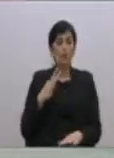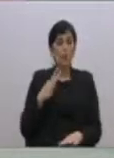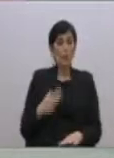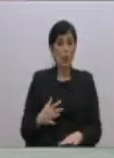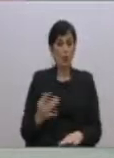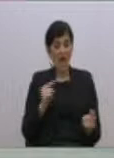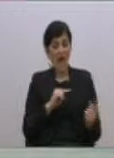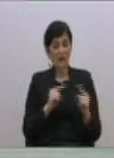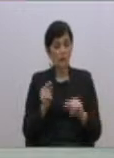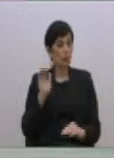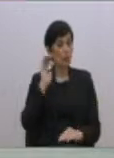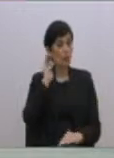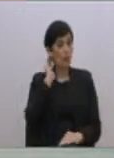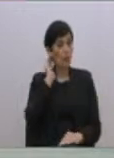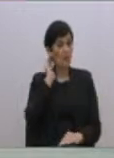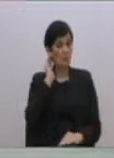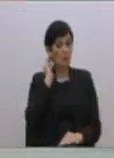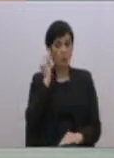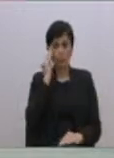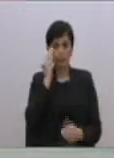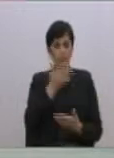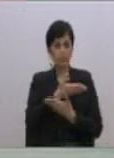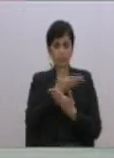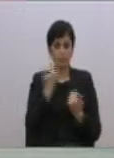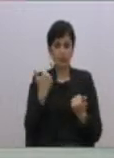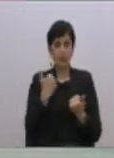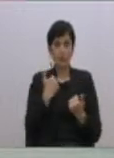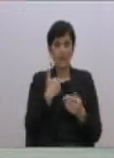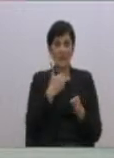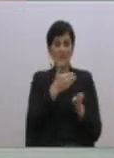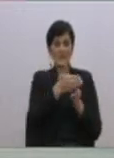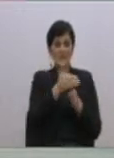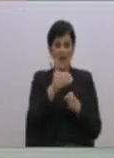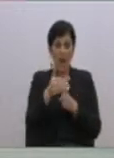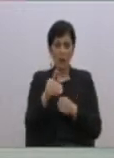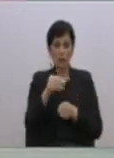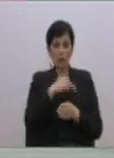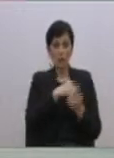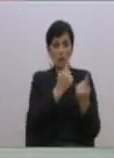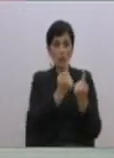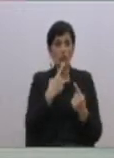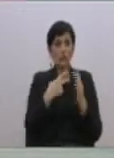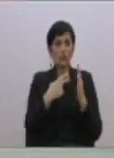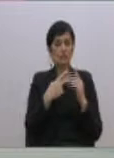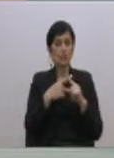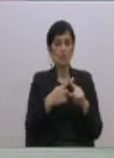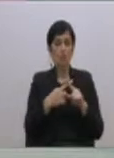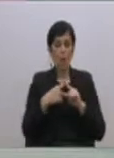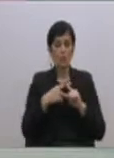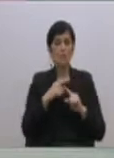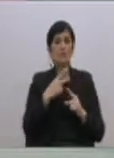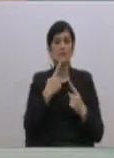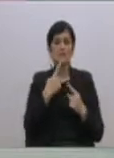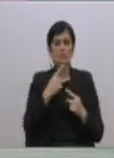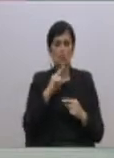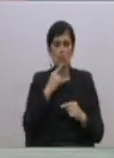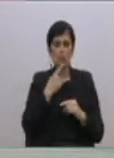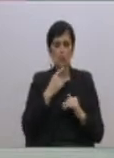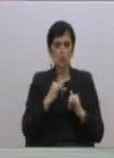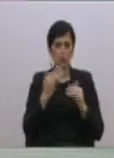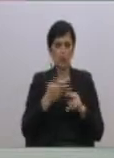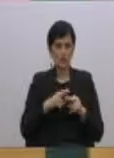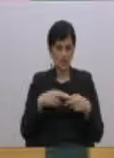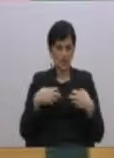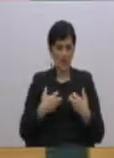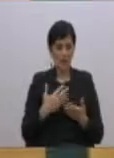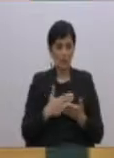ერთმანეთის მოსმენის უნარი არ აქვს ჩვენს ცალკეულ კოლეგას, კონსენსუსზე და დიალოგზე საუბარი დამწუხარო მოცემულობა. Amitom